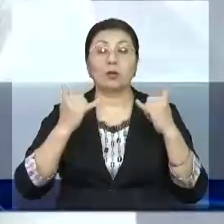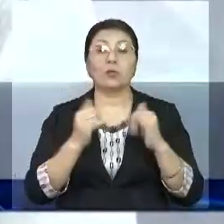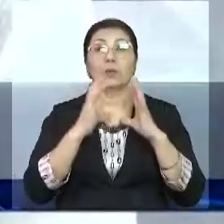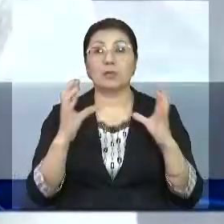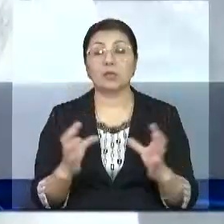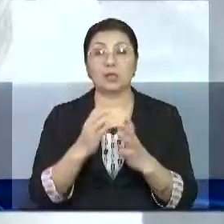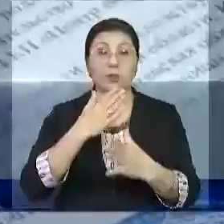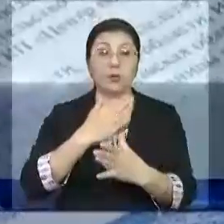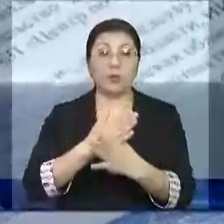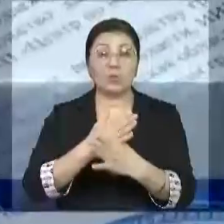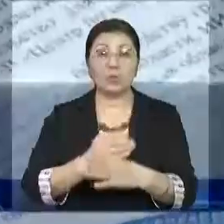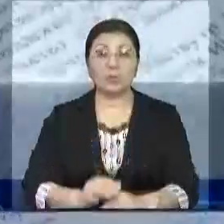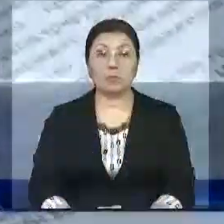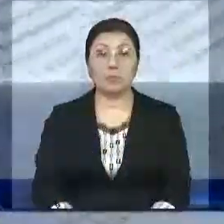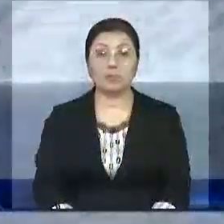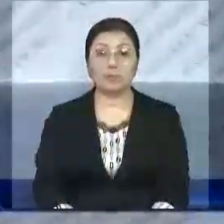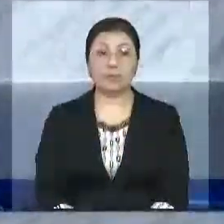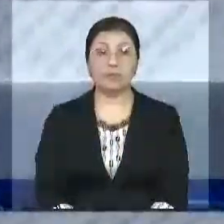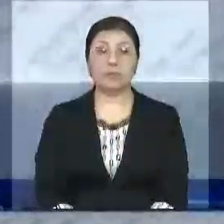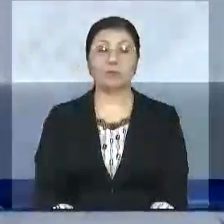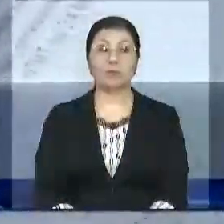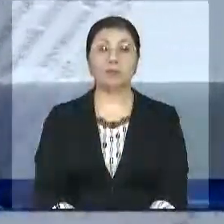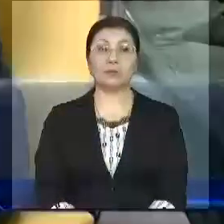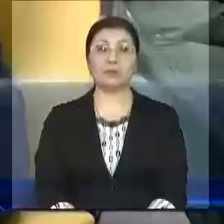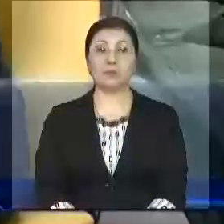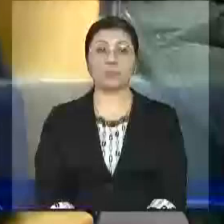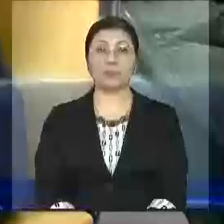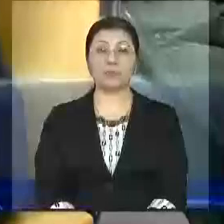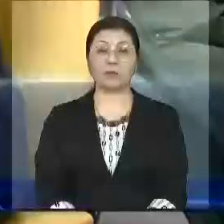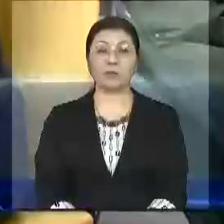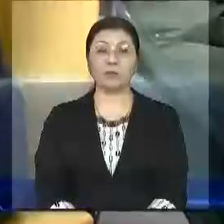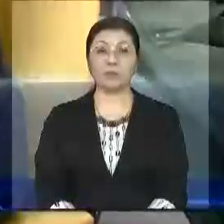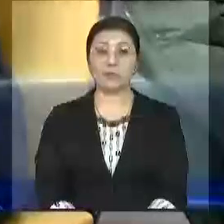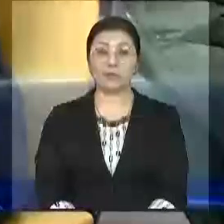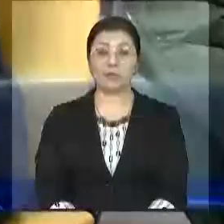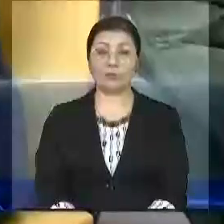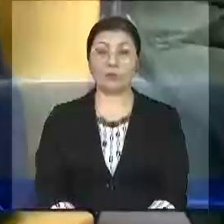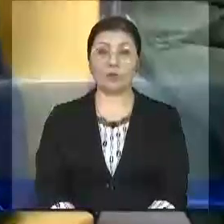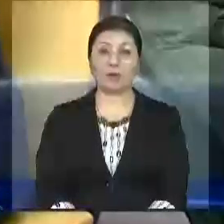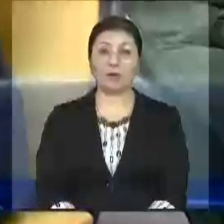сақтауға көмектесет. Эльмира Көшекбай, Зарина Удба, Райгүл Еншбай, Самат Каликенов, Ақтөбе телеарнасы.